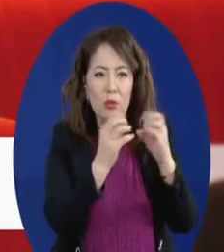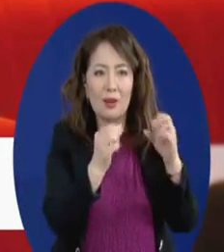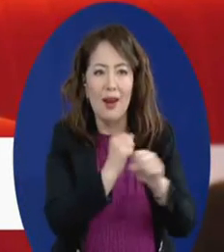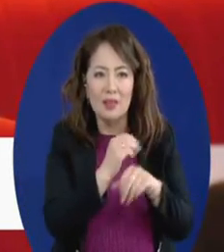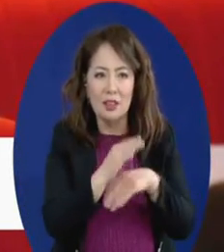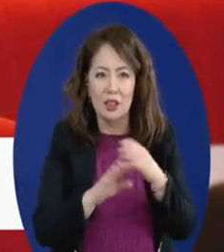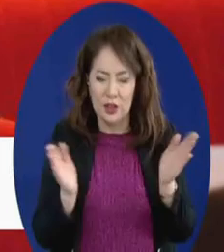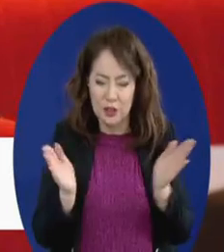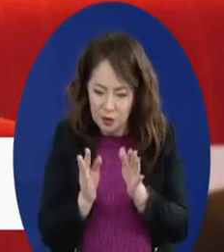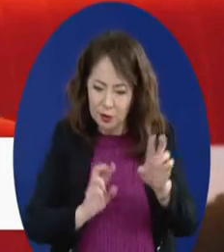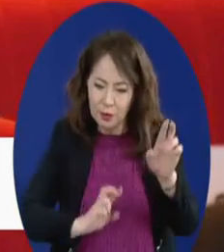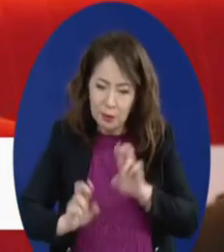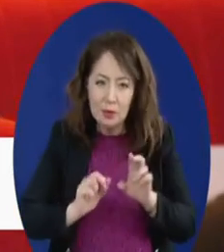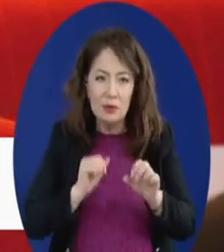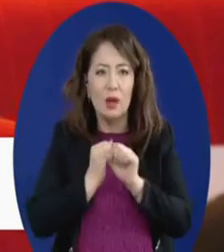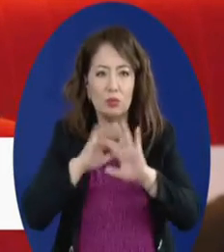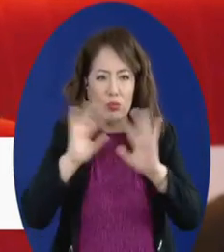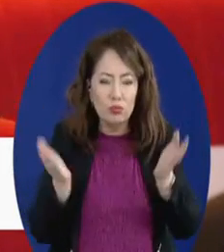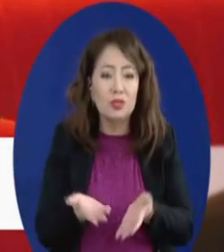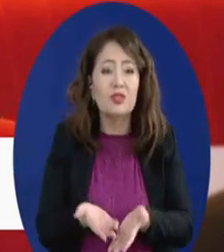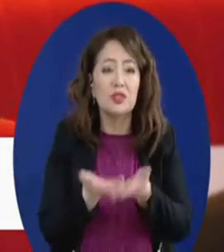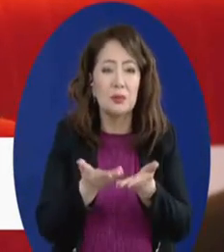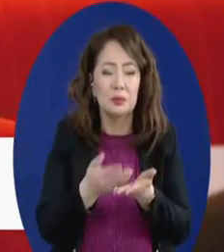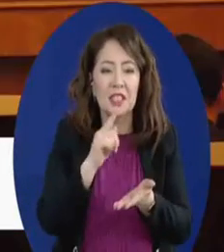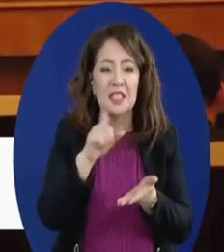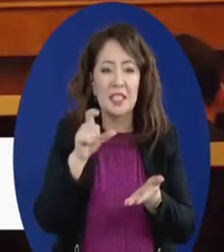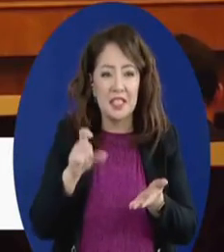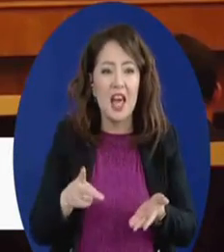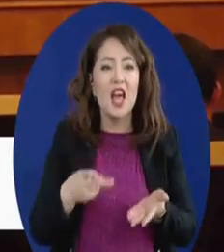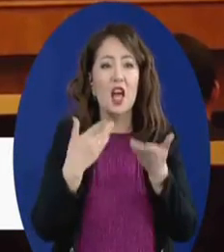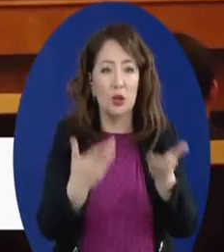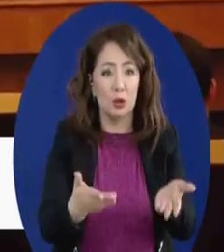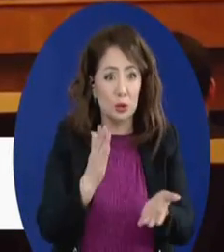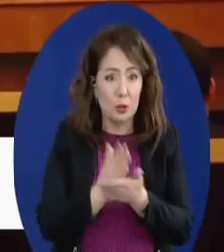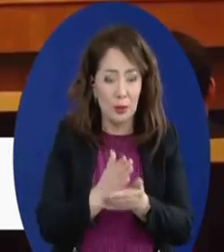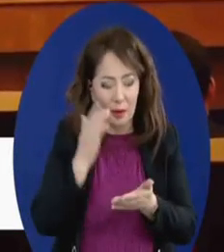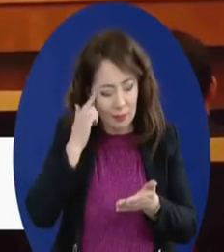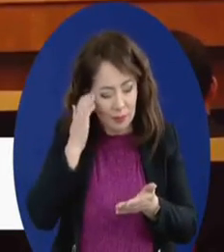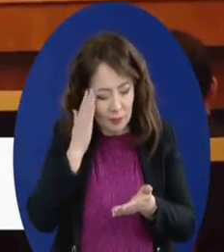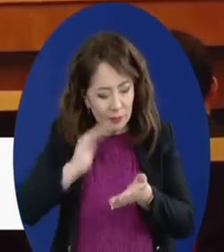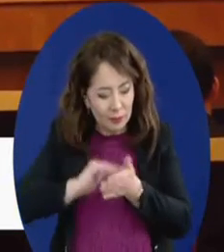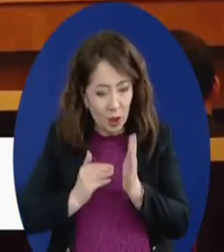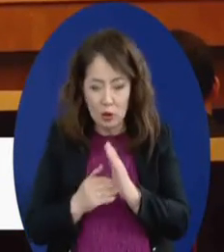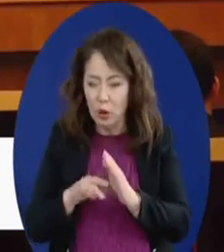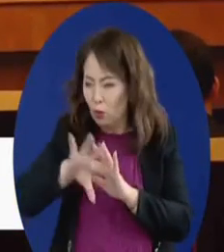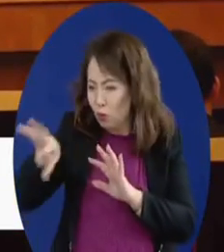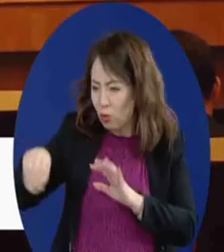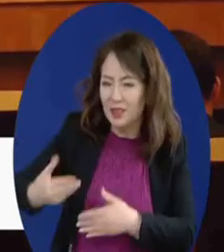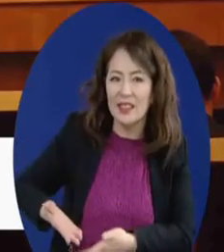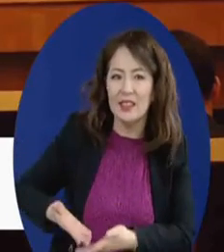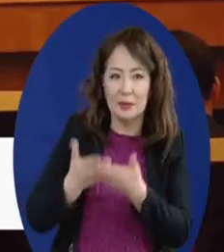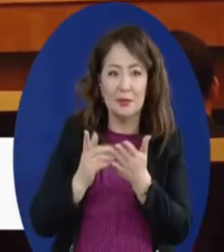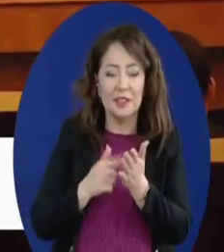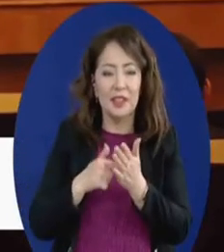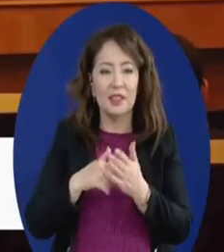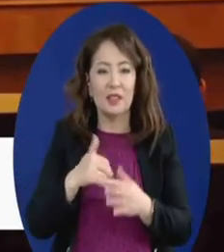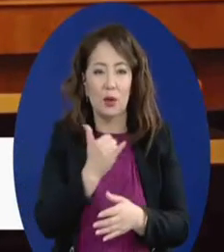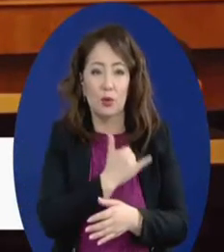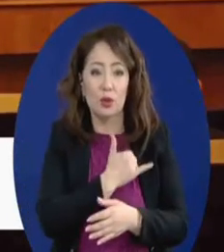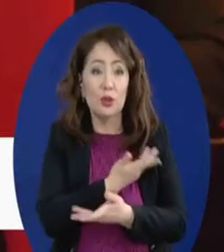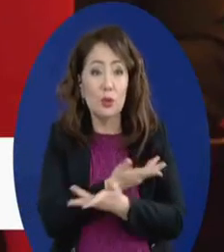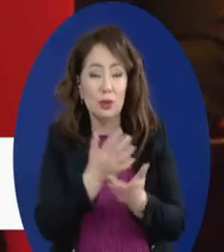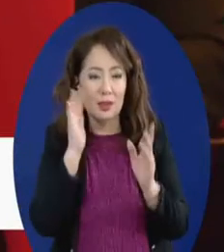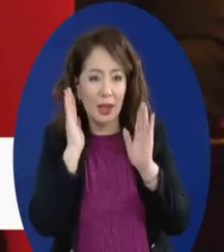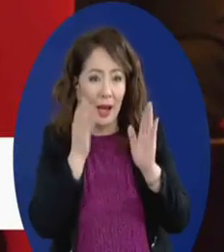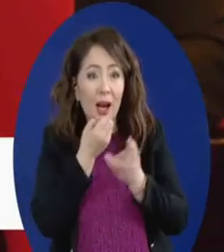жижиг дунд бизнес, хөдөлмөр эрхлэлтийг дэмжин зээл гаргаж эхэлснийг тооцож за бүх талаараа дэмжих ёстойг орон нутгийн удирдлагуудад сануулсан